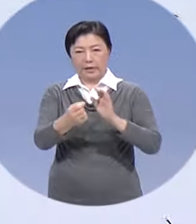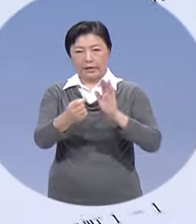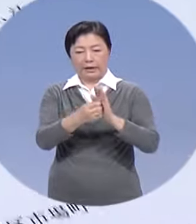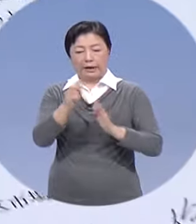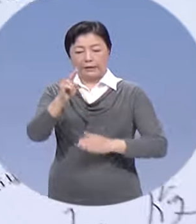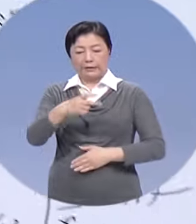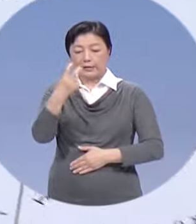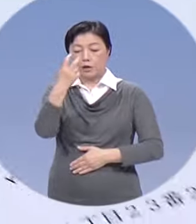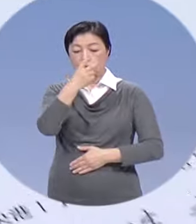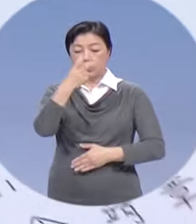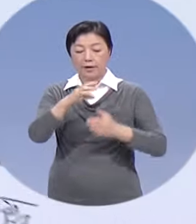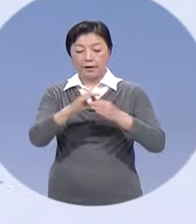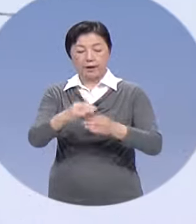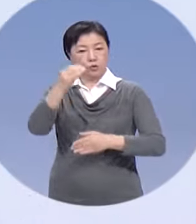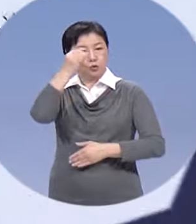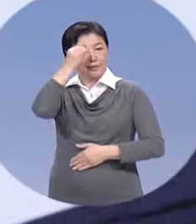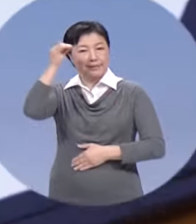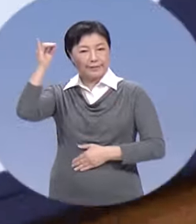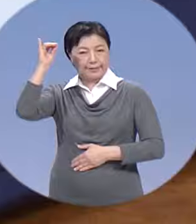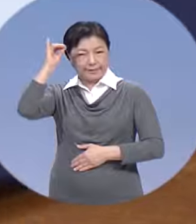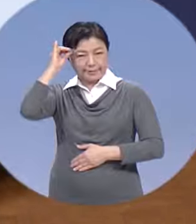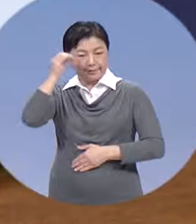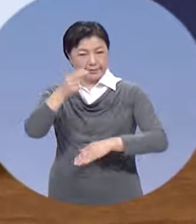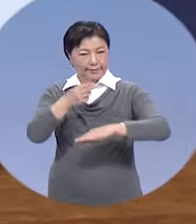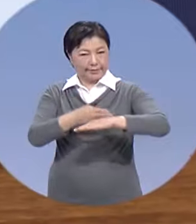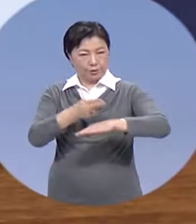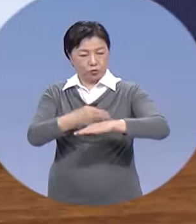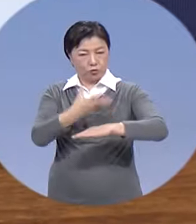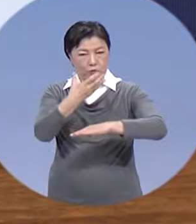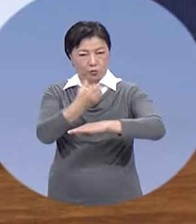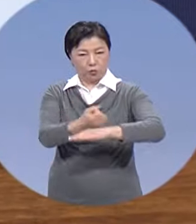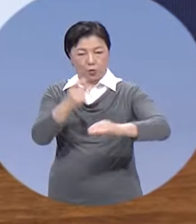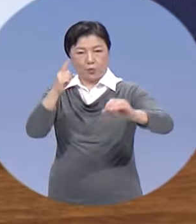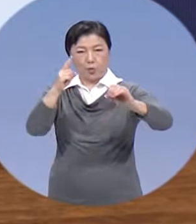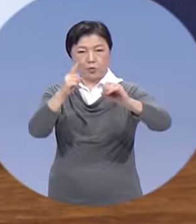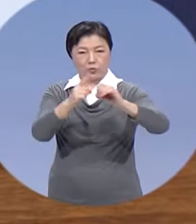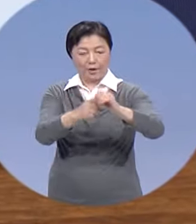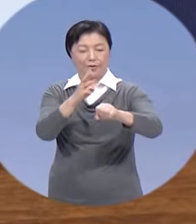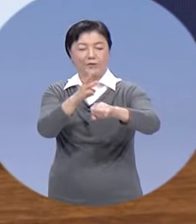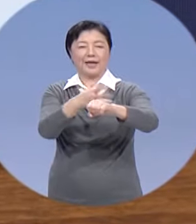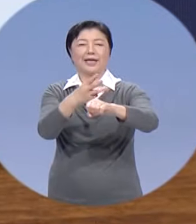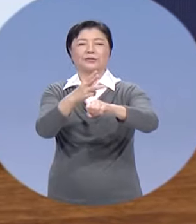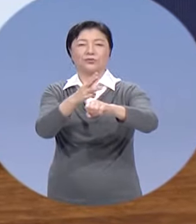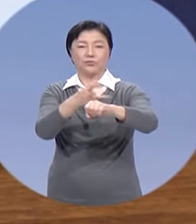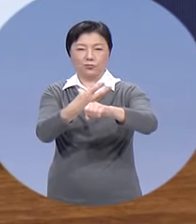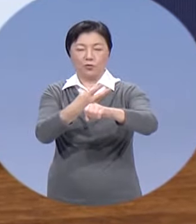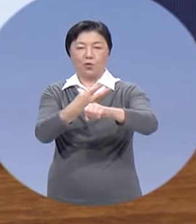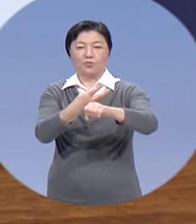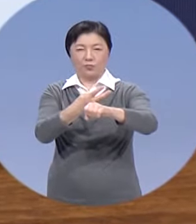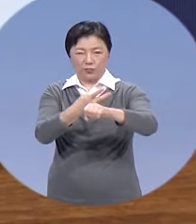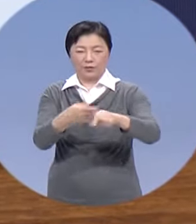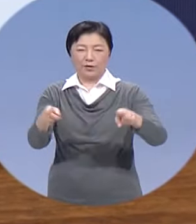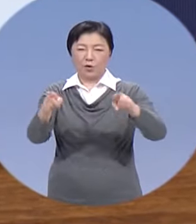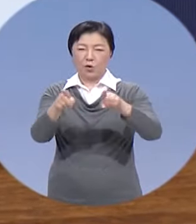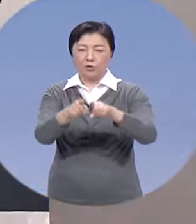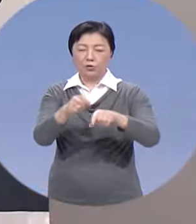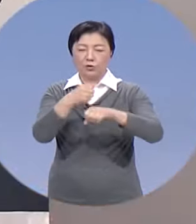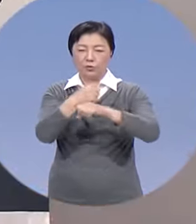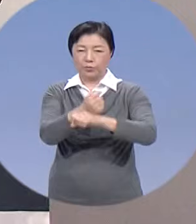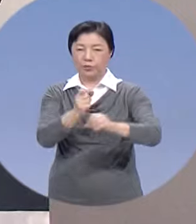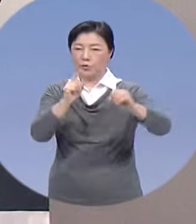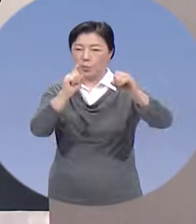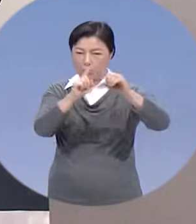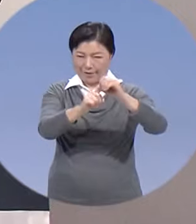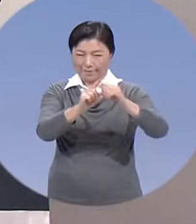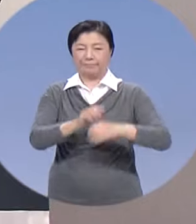定調査に関する知識や技術の習得を目的とした研修を協力して取り組んでいくことを目的